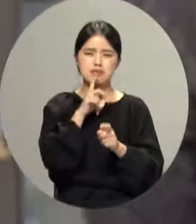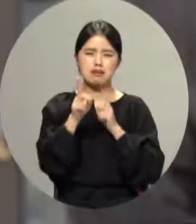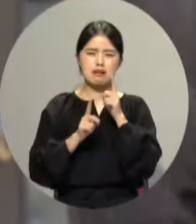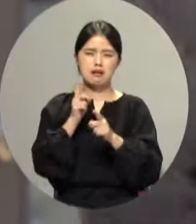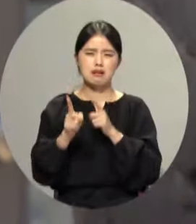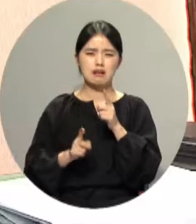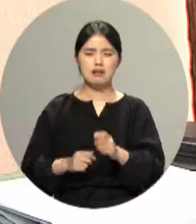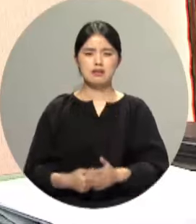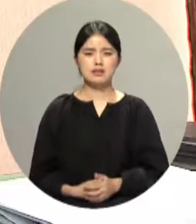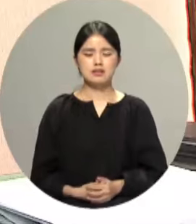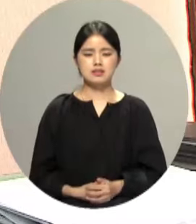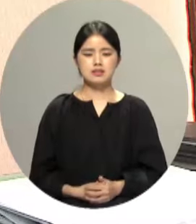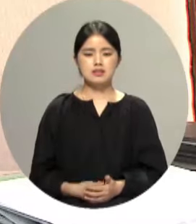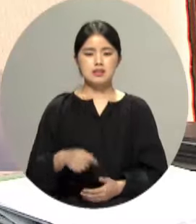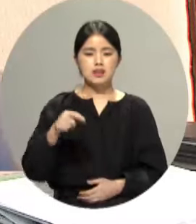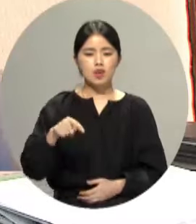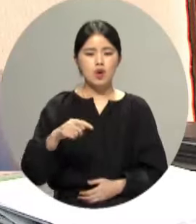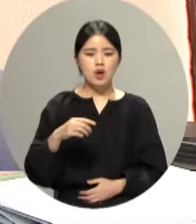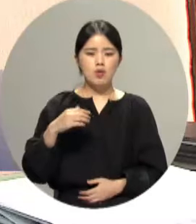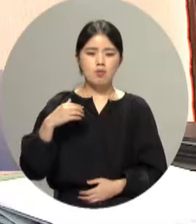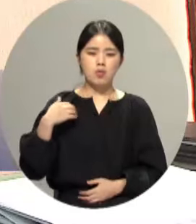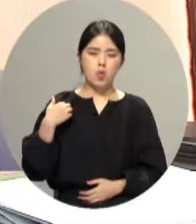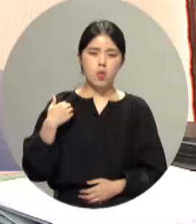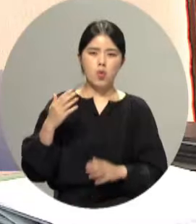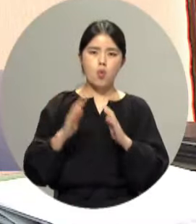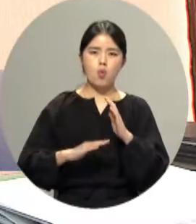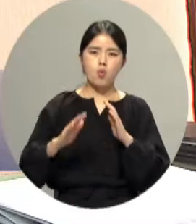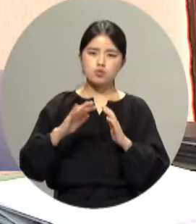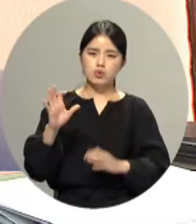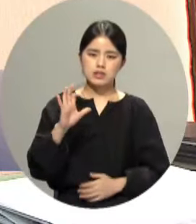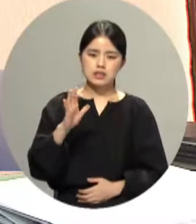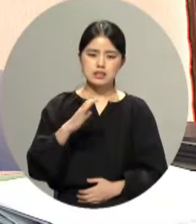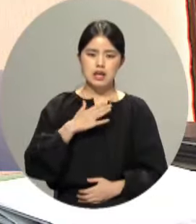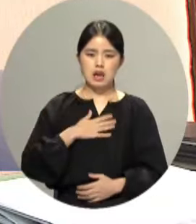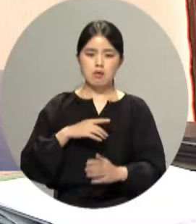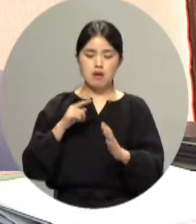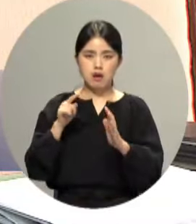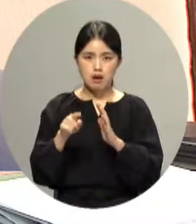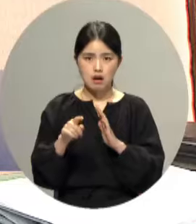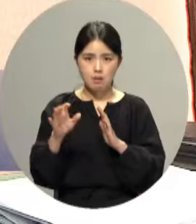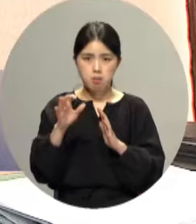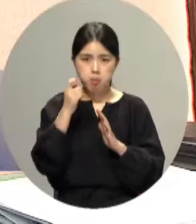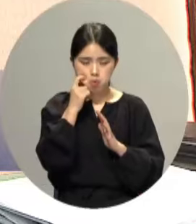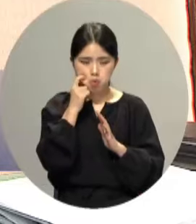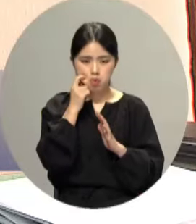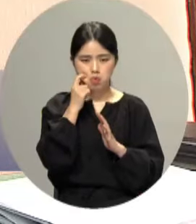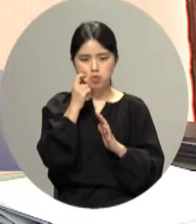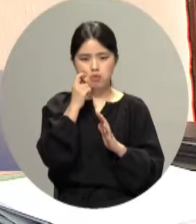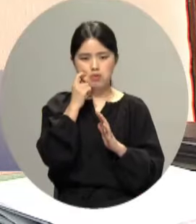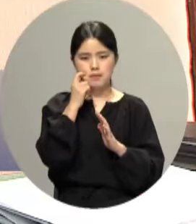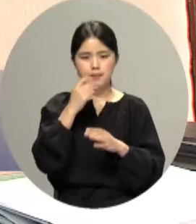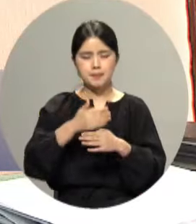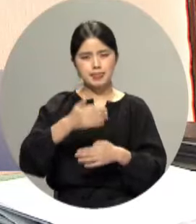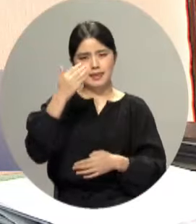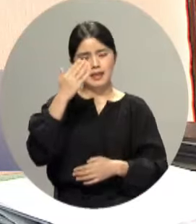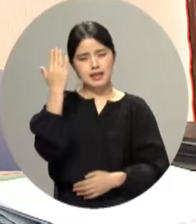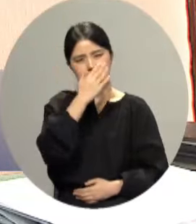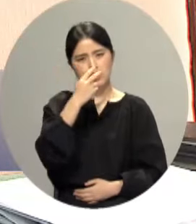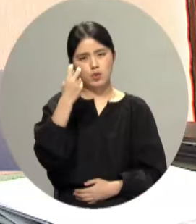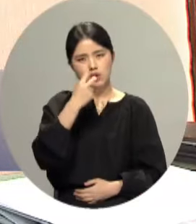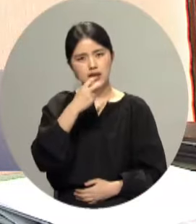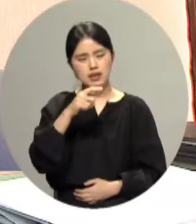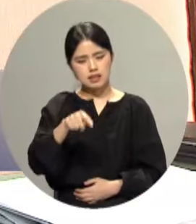있습니다 거기에 모르고 이제 그 공중 화장실인지 알고 갔던 사람들은 볼일을 못 보잖아요 개방을 해서 깨끗하게